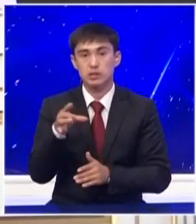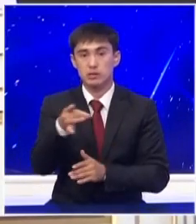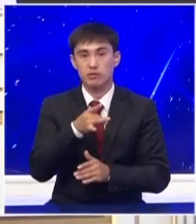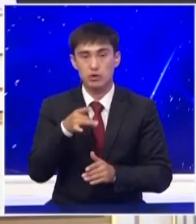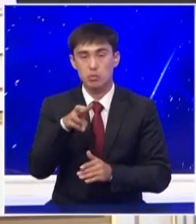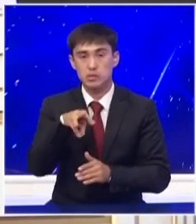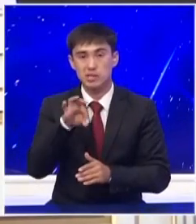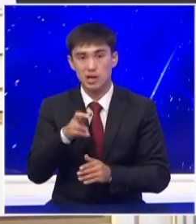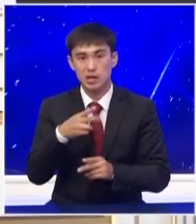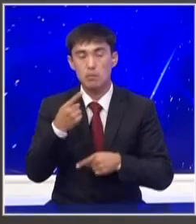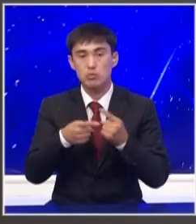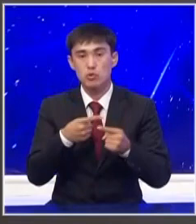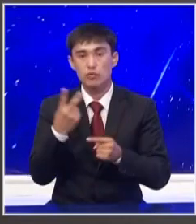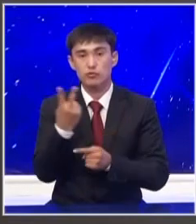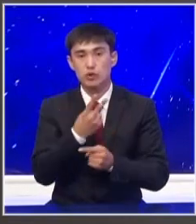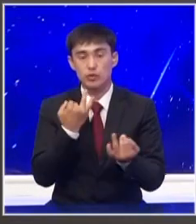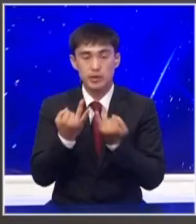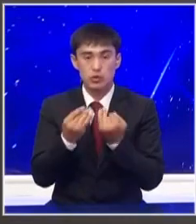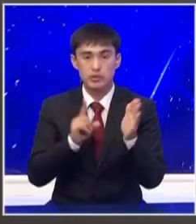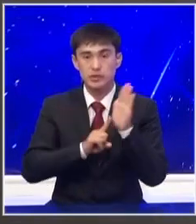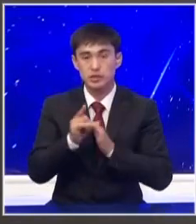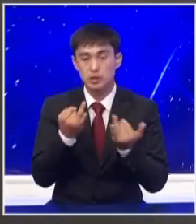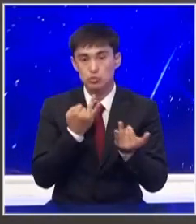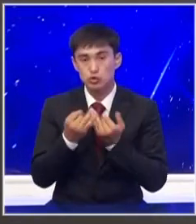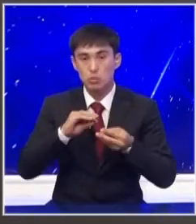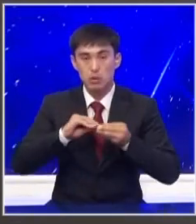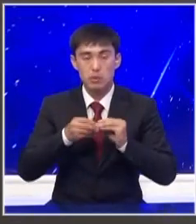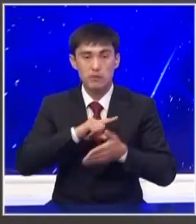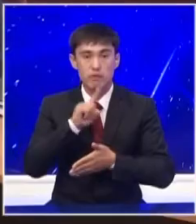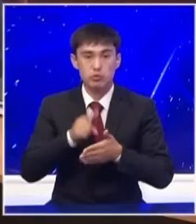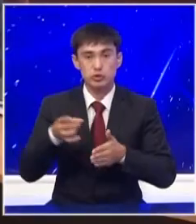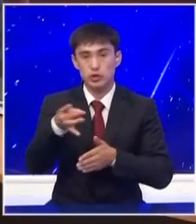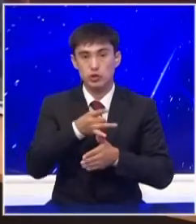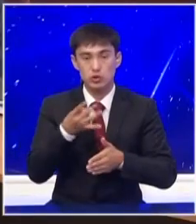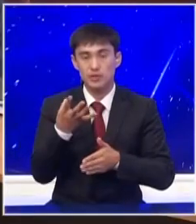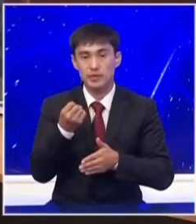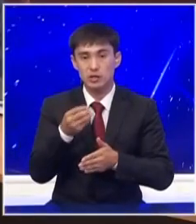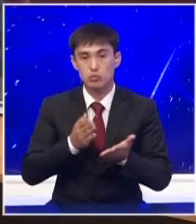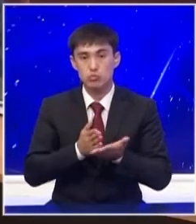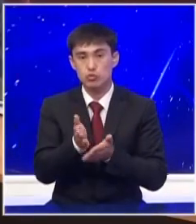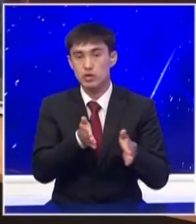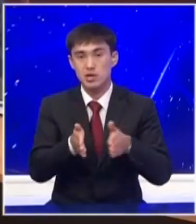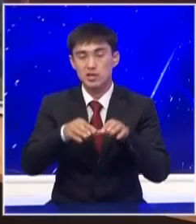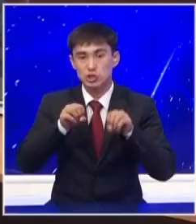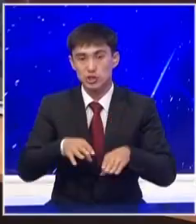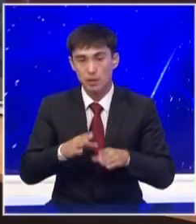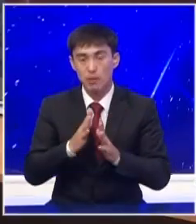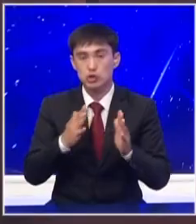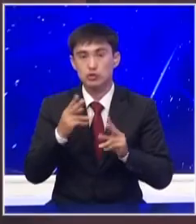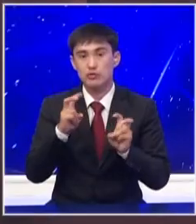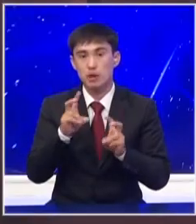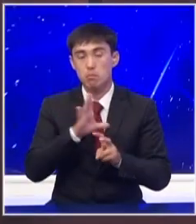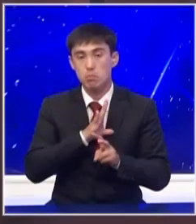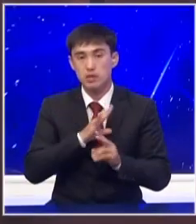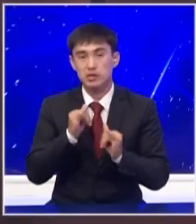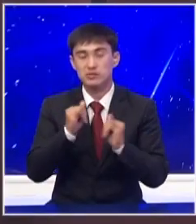районного маслихата. А потому двусторонний диалог начался с обсуждения проблемных вопросов региона, а также путей их решения. Причем большинство тем